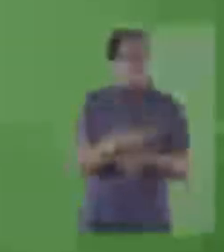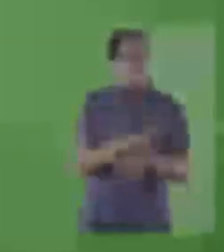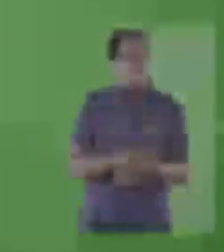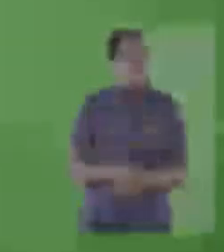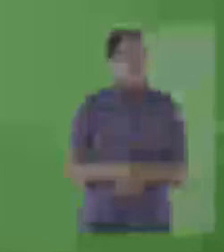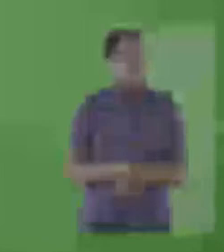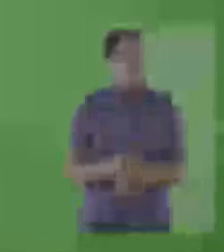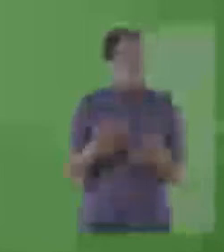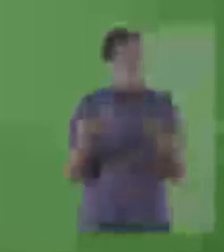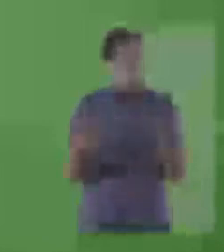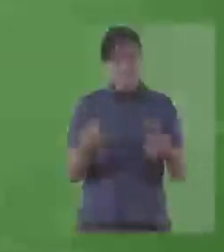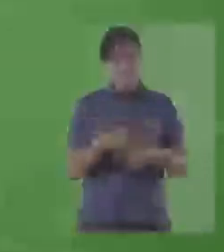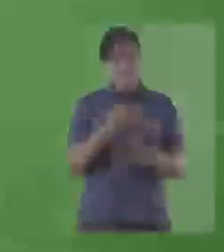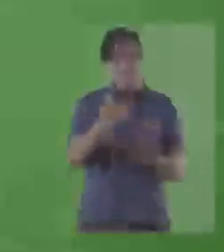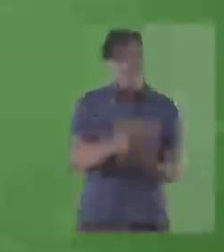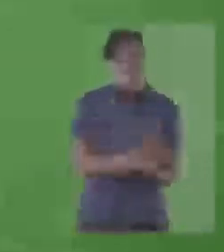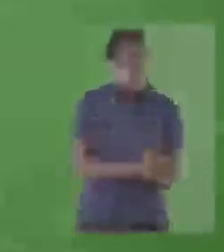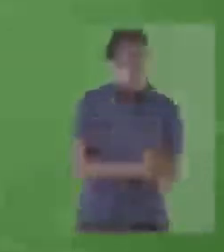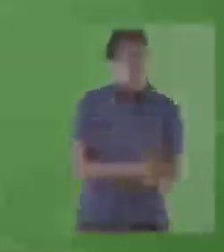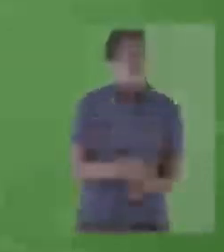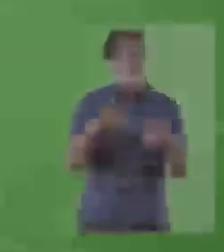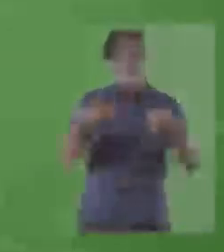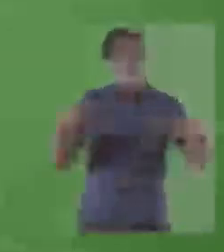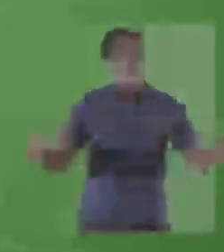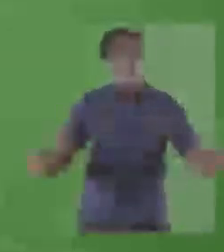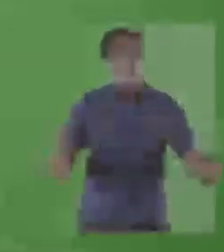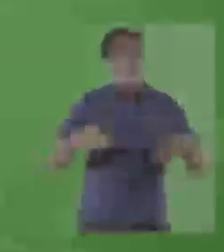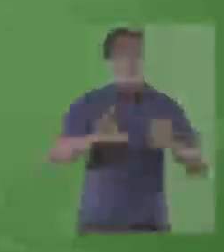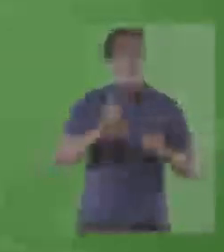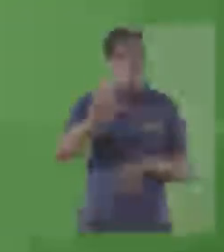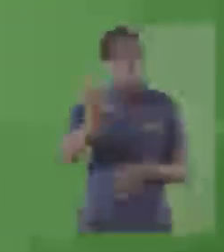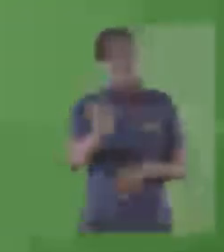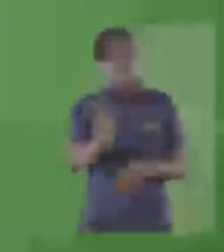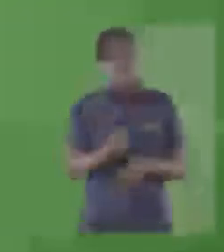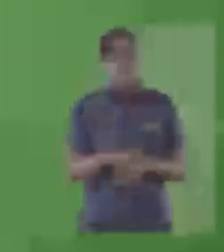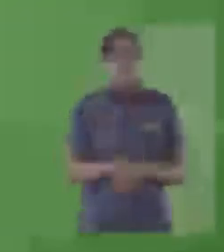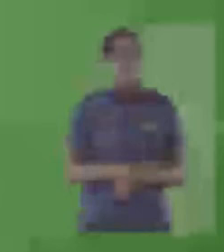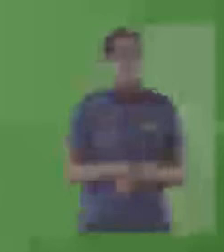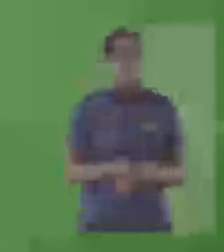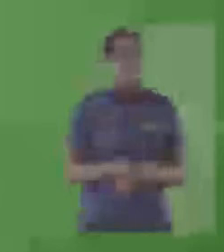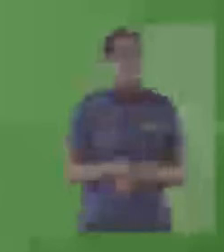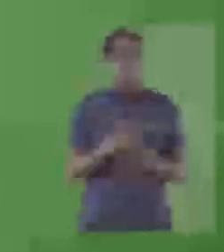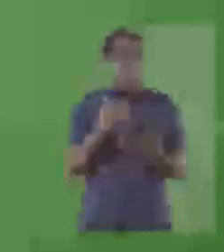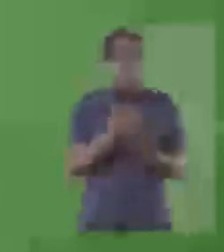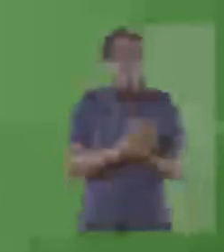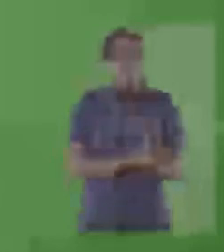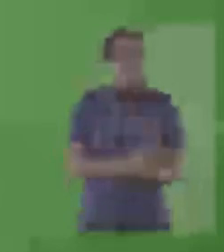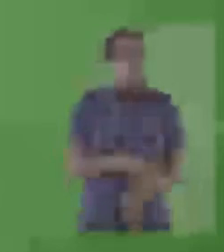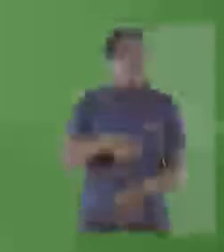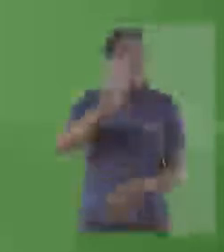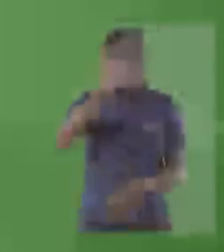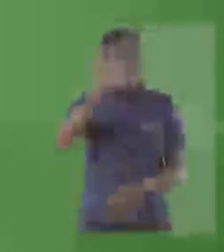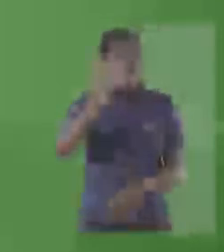à notre cours de grammaire niveau 3e. Nous sommes précisément à la leçon